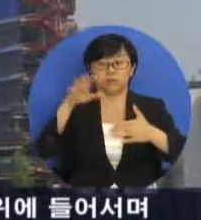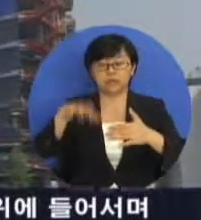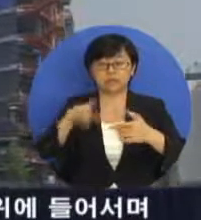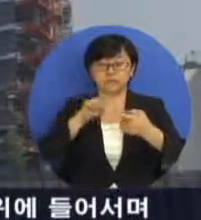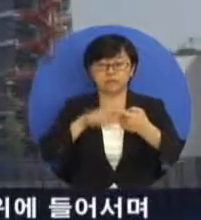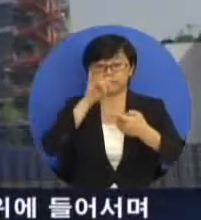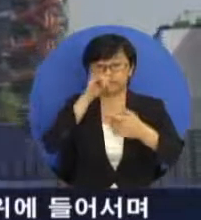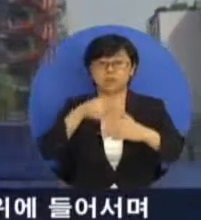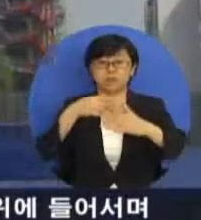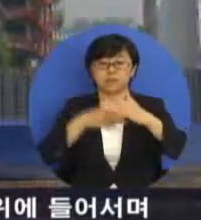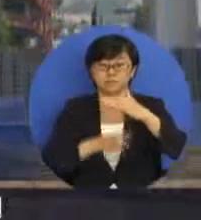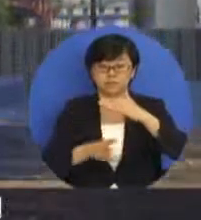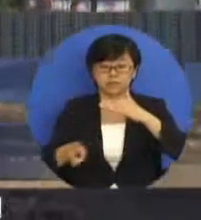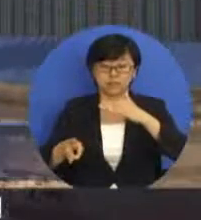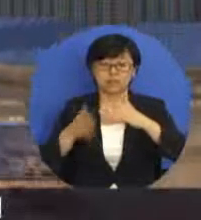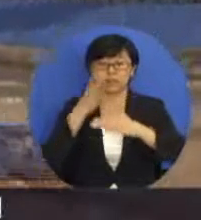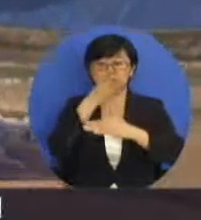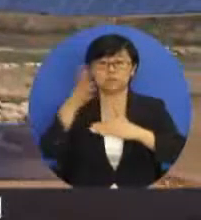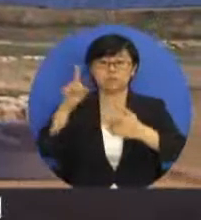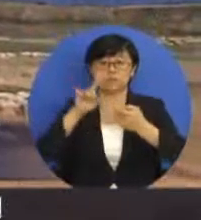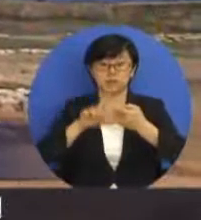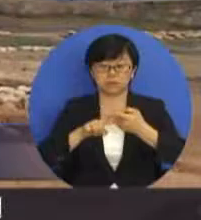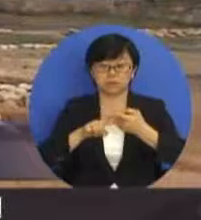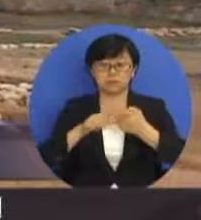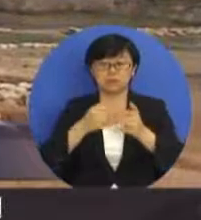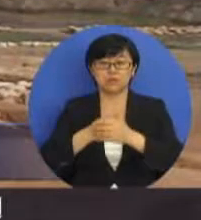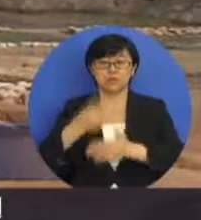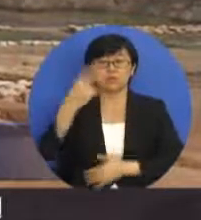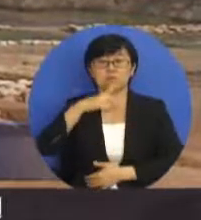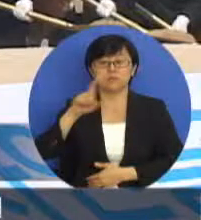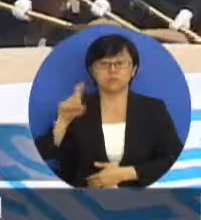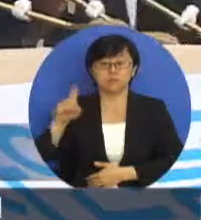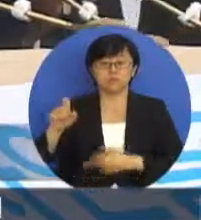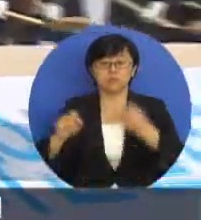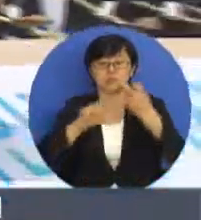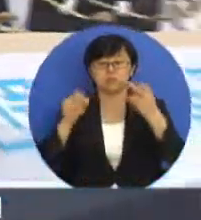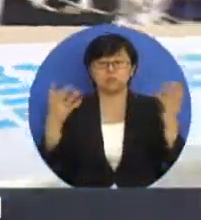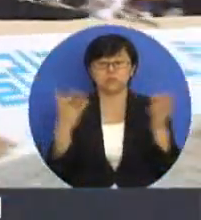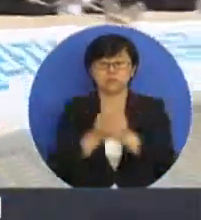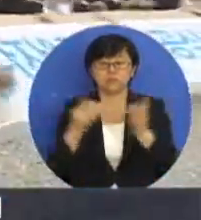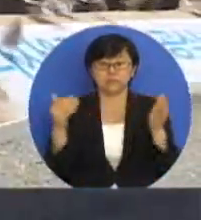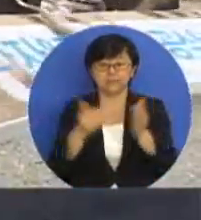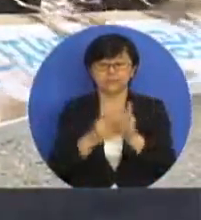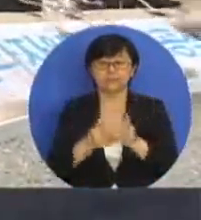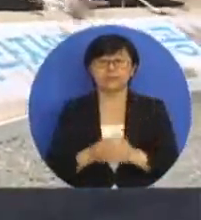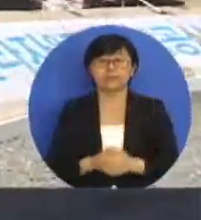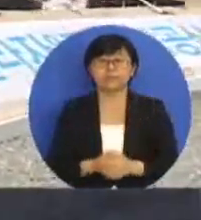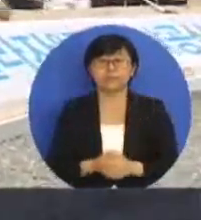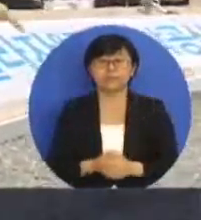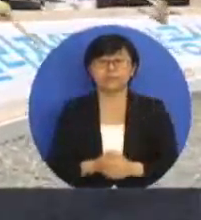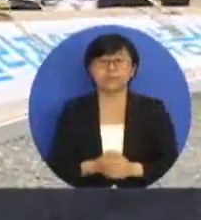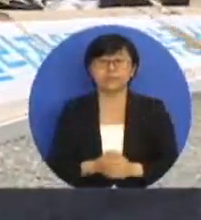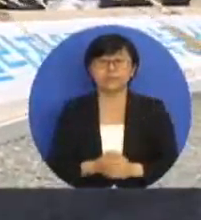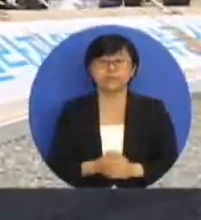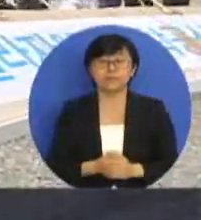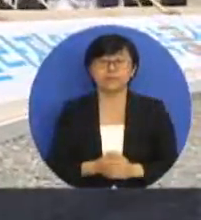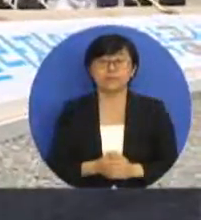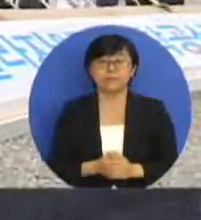65,232제곱미터 부지 면적 위에 들어서며 지하 3층, 지상 4층 규모로 2011년 12월 완공 예정입니다.